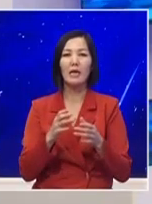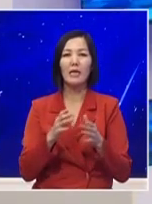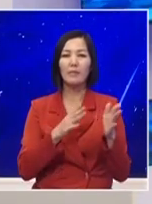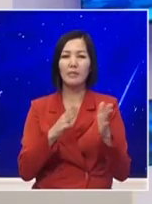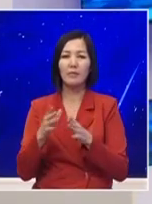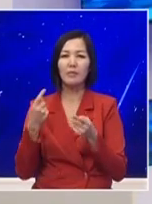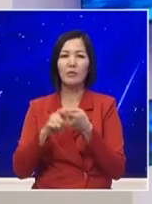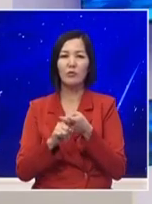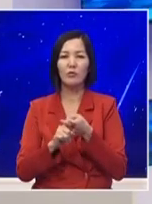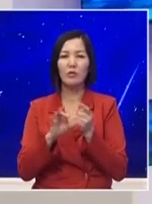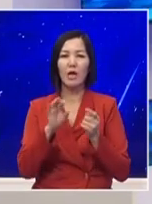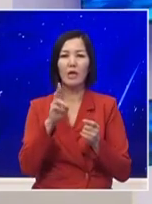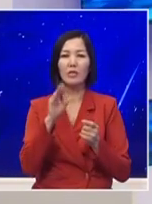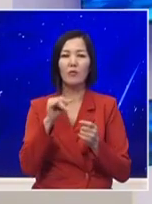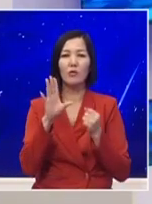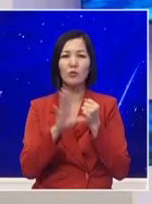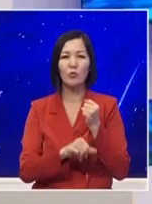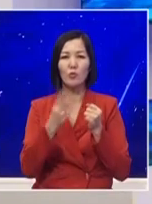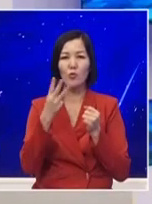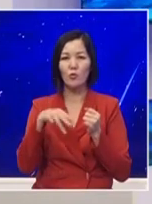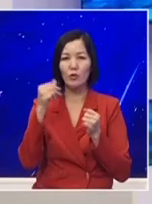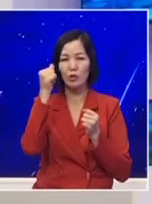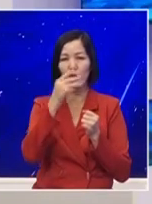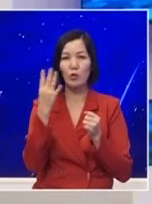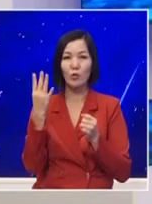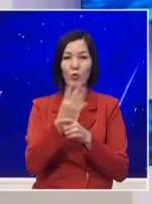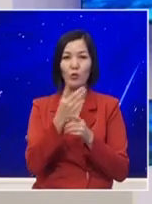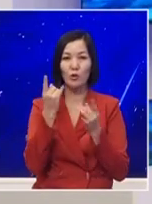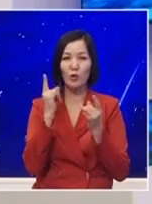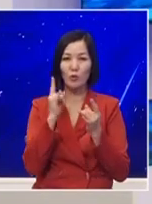Ал Ақтауда соңғы 30 жылда алғаш рет 4M дүниеге келді.